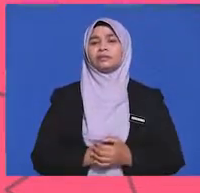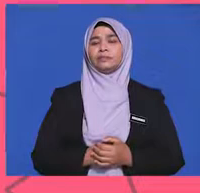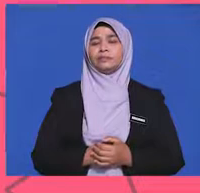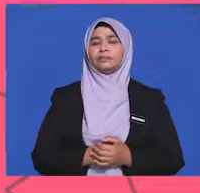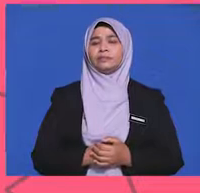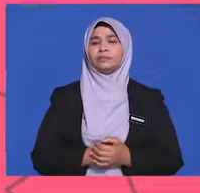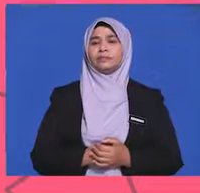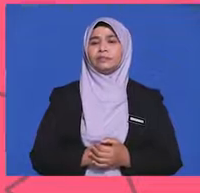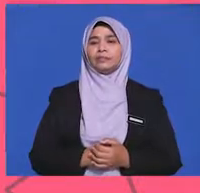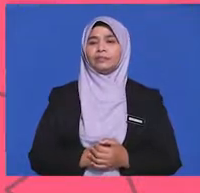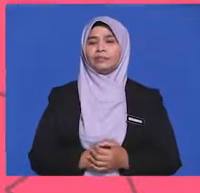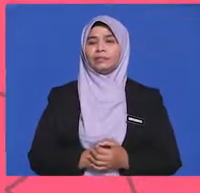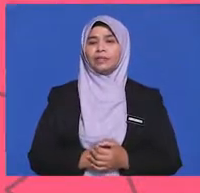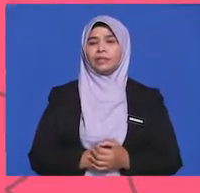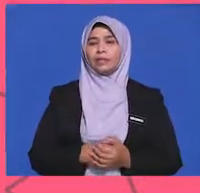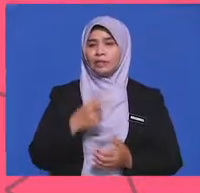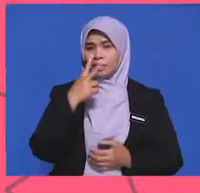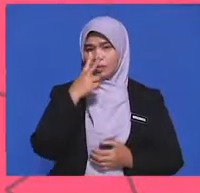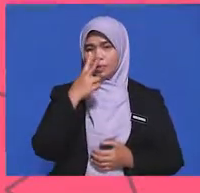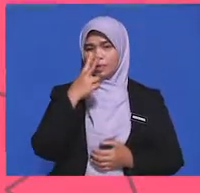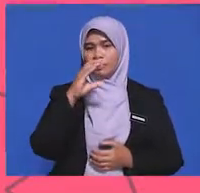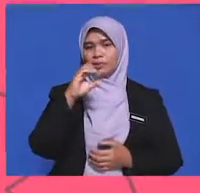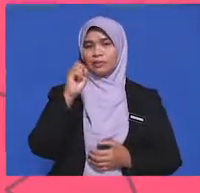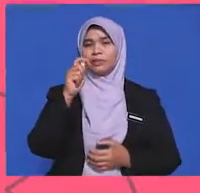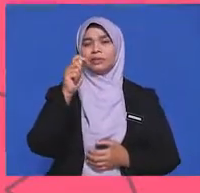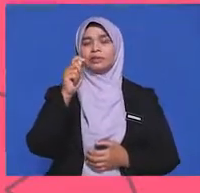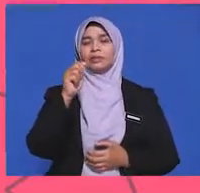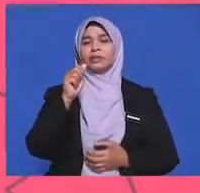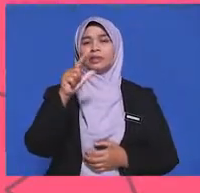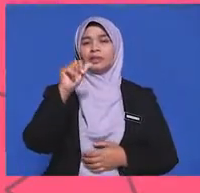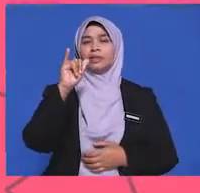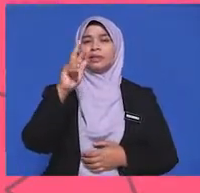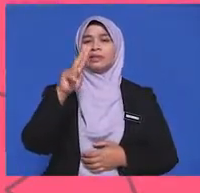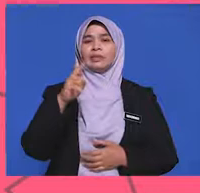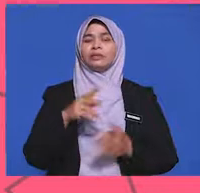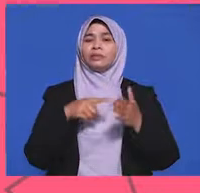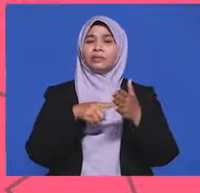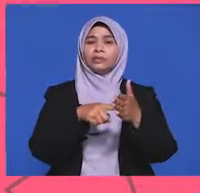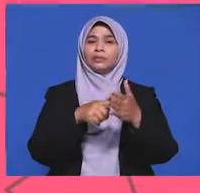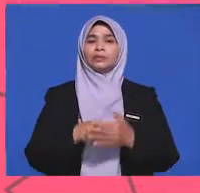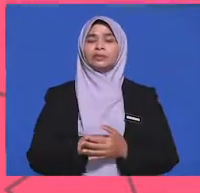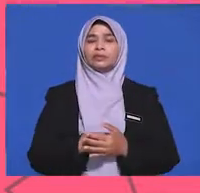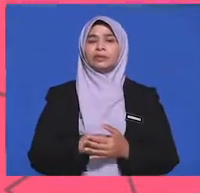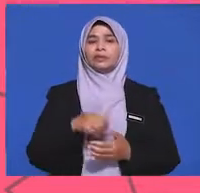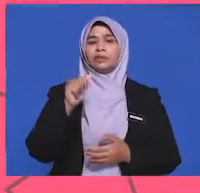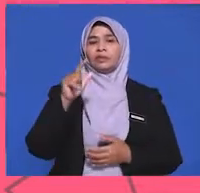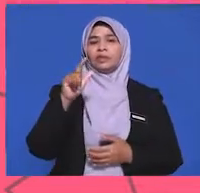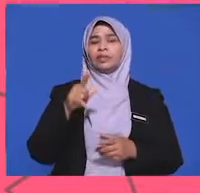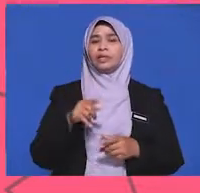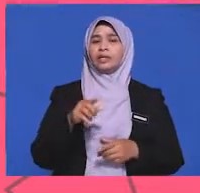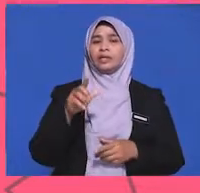tamat. Kita lihat carta alir. Carta alir menunjukkan aliran